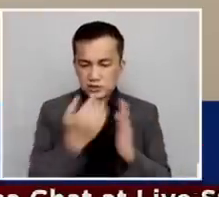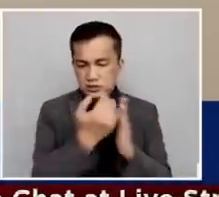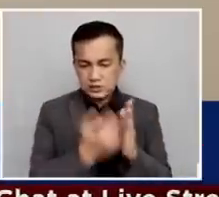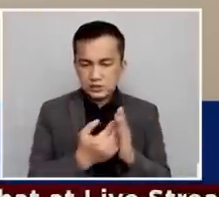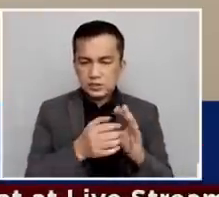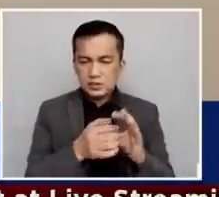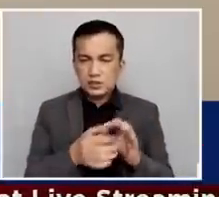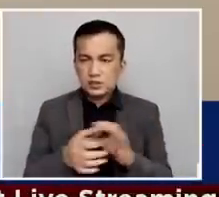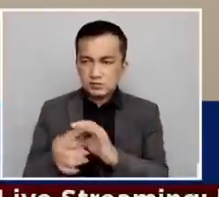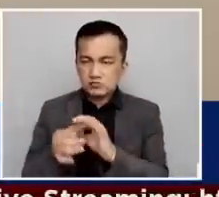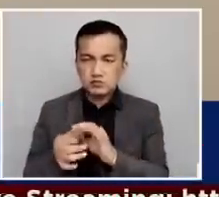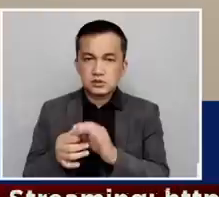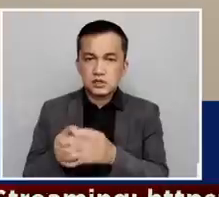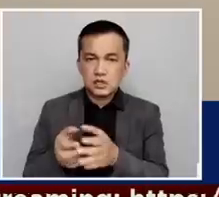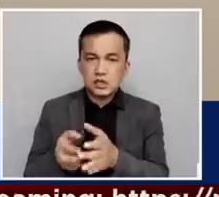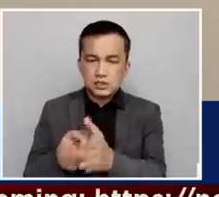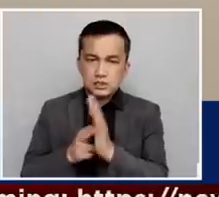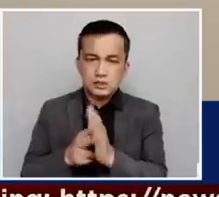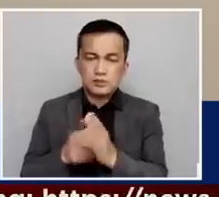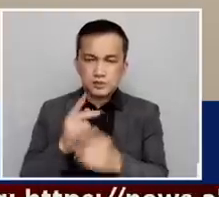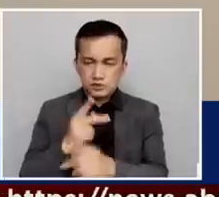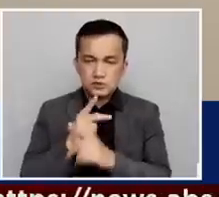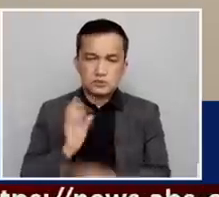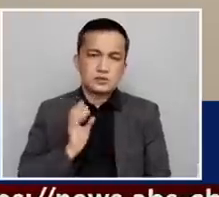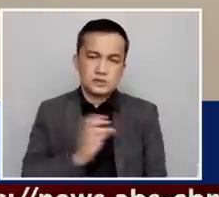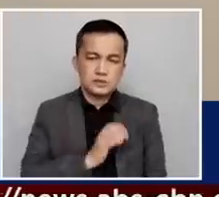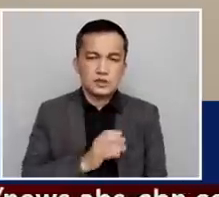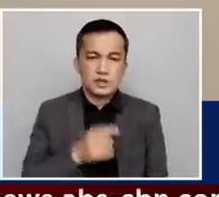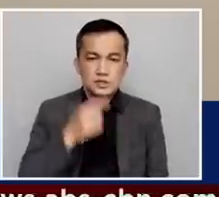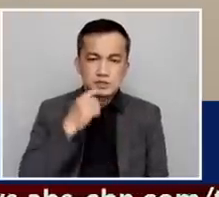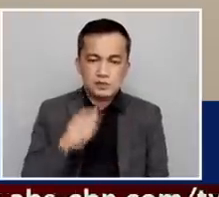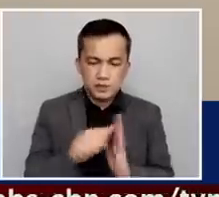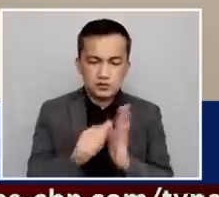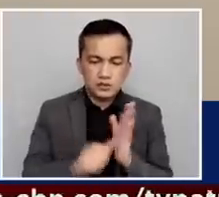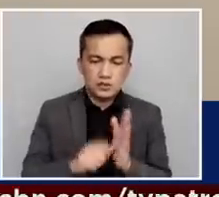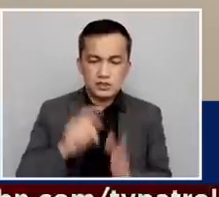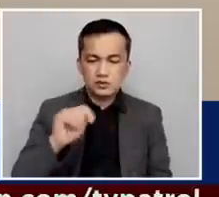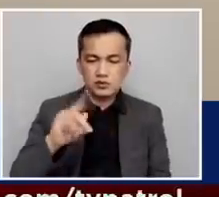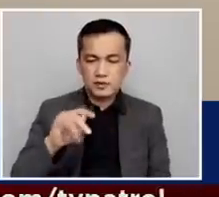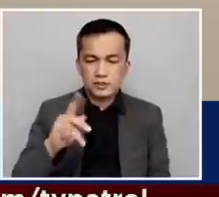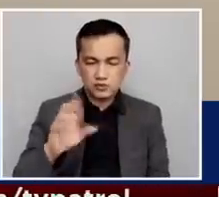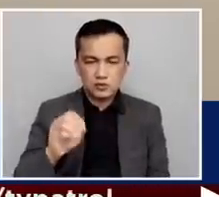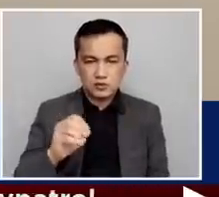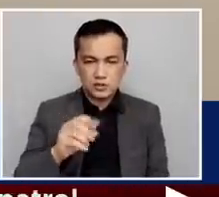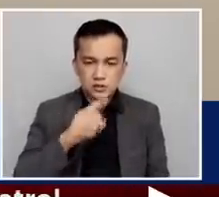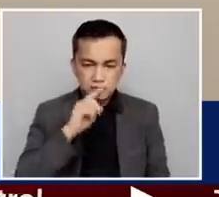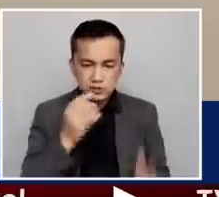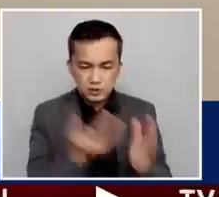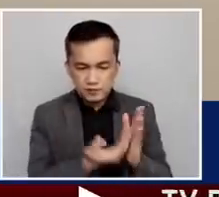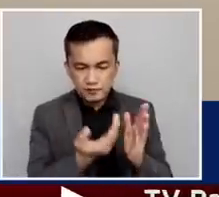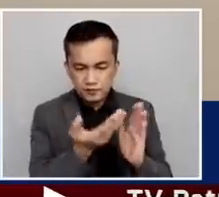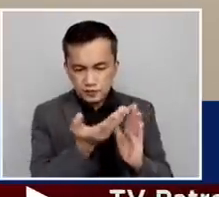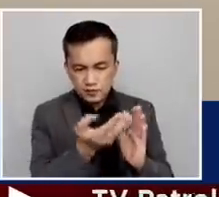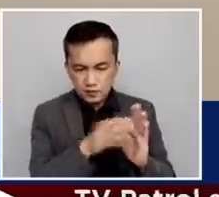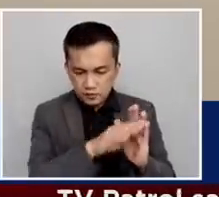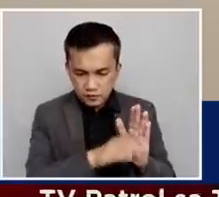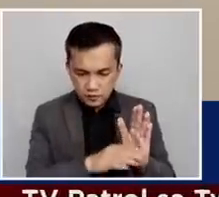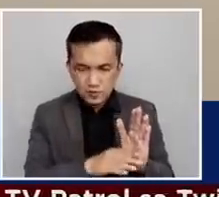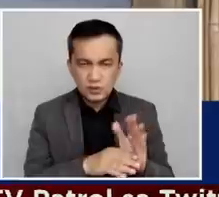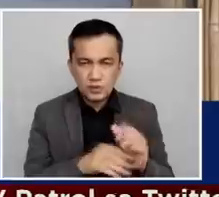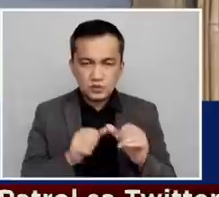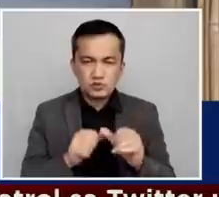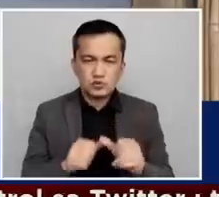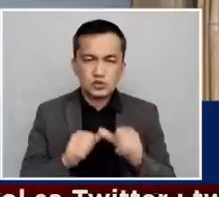na proteksyon ng kongresista. Ayon kay Topacio, ginarantiya na ang ilan dito at patuloy ang negosasyon para sa iba